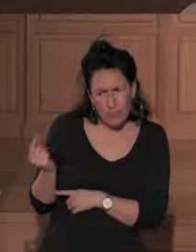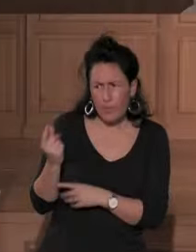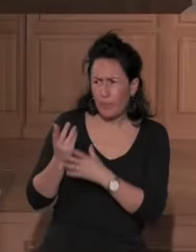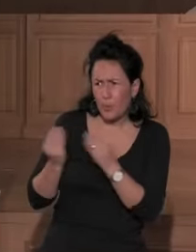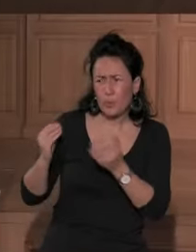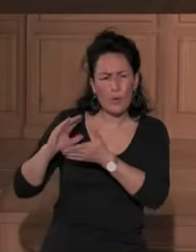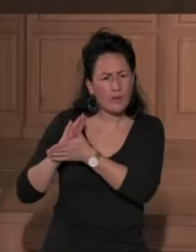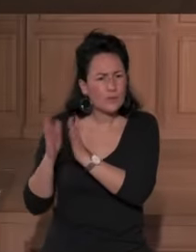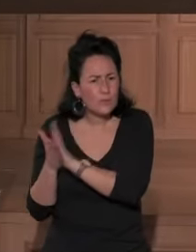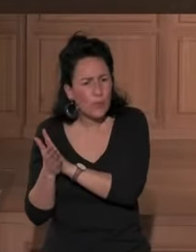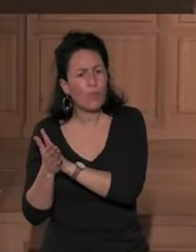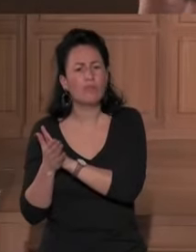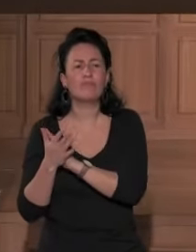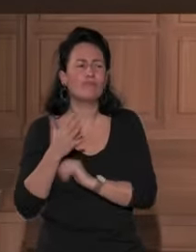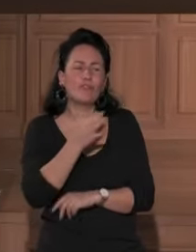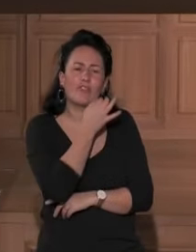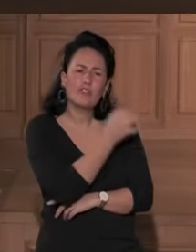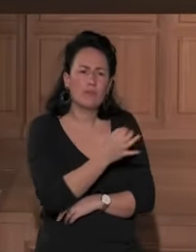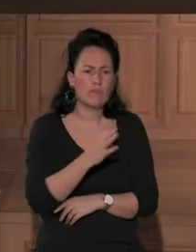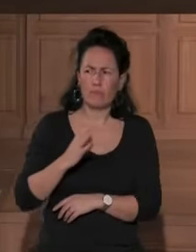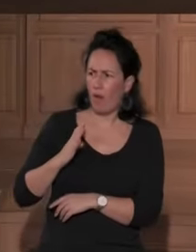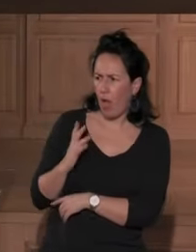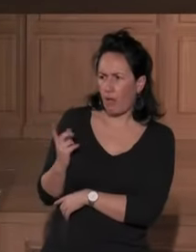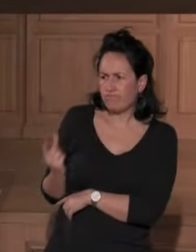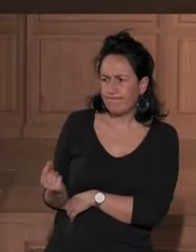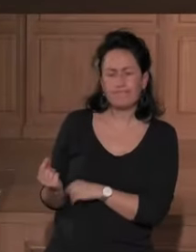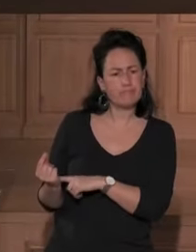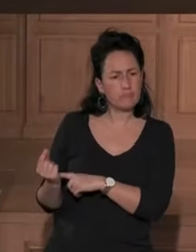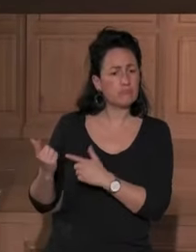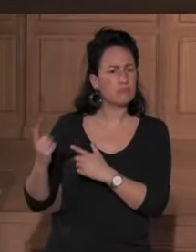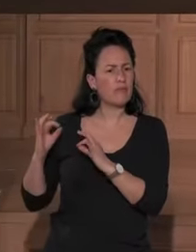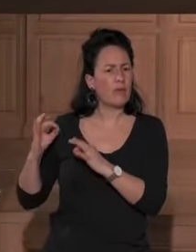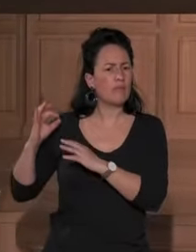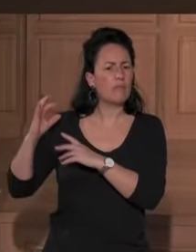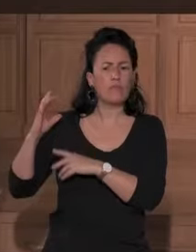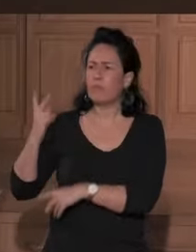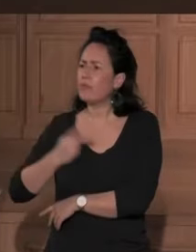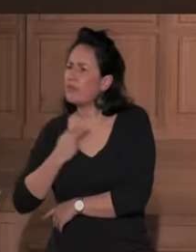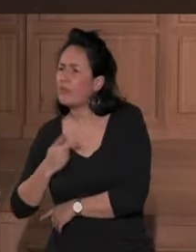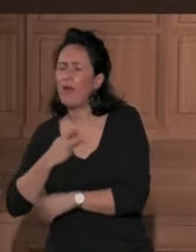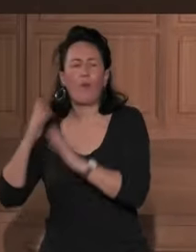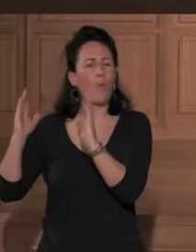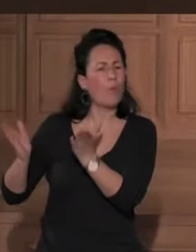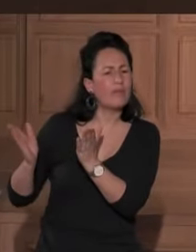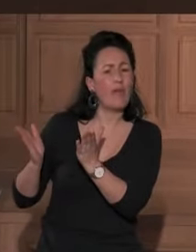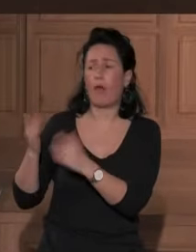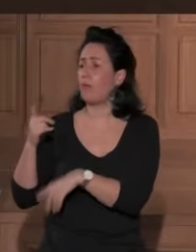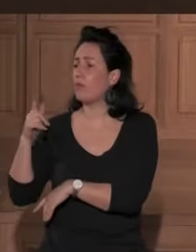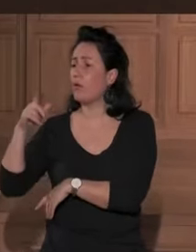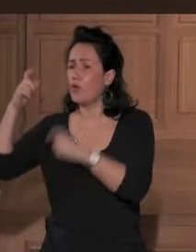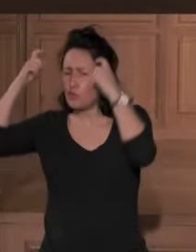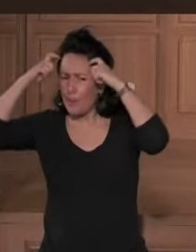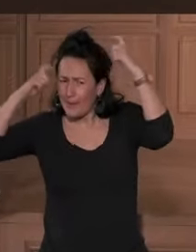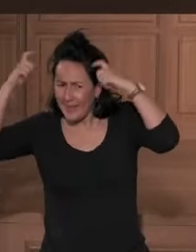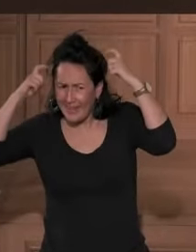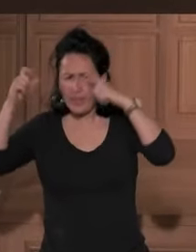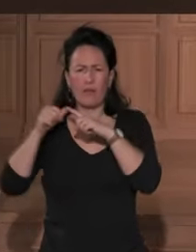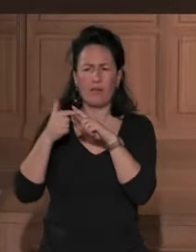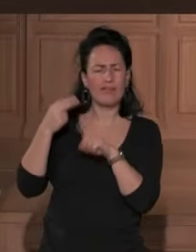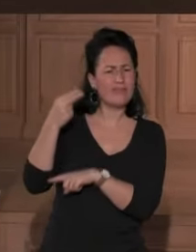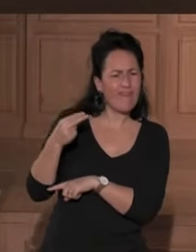travaille, Stéphane vous l'a dit, on a des conventions, que ce soit dans le médical, que ce soit avec Robert Debré, ou que ce soit avec Necker, ou que ce soit avec la salle